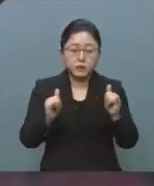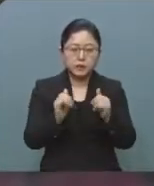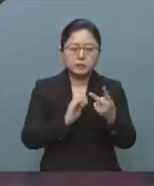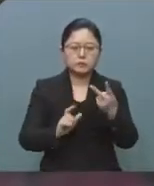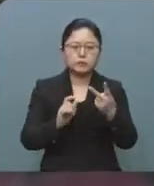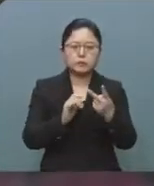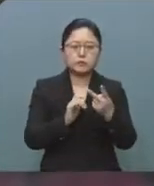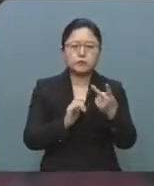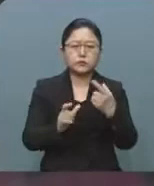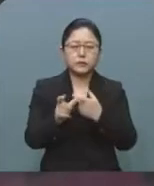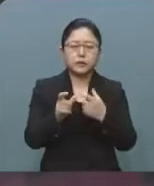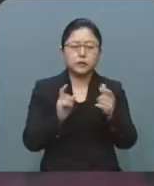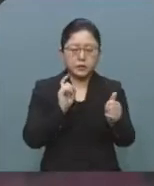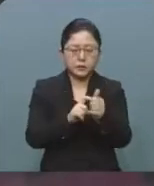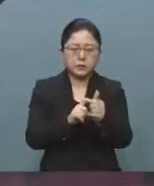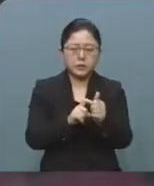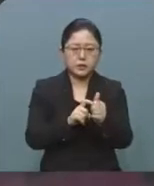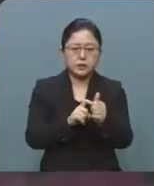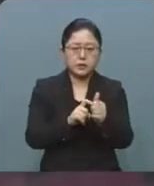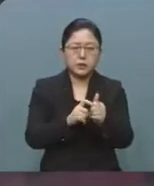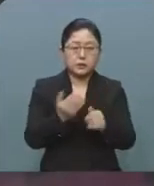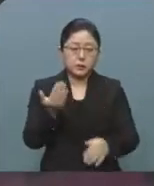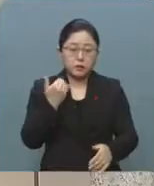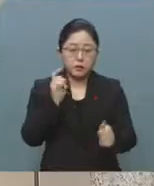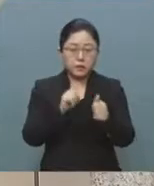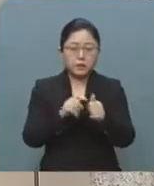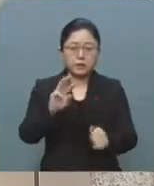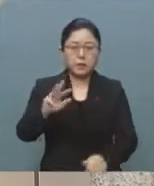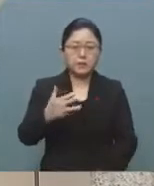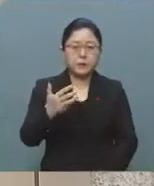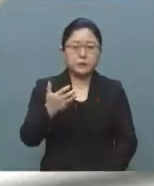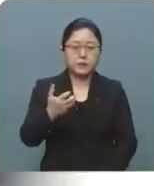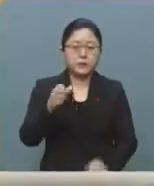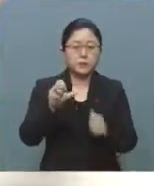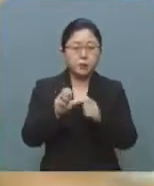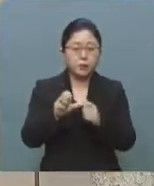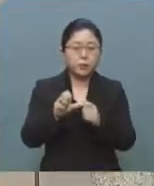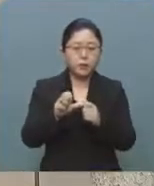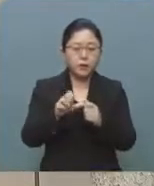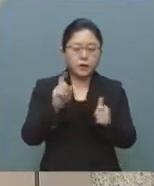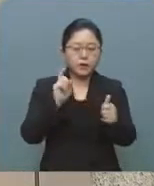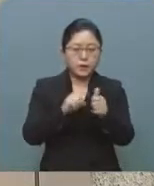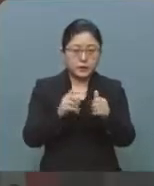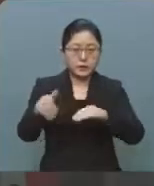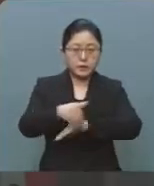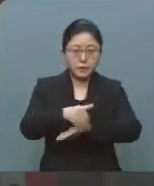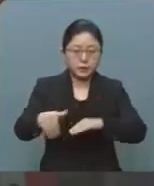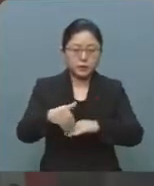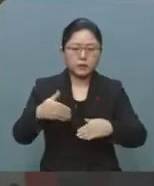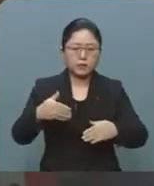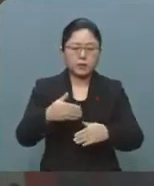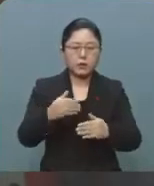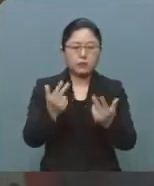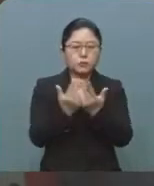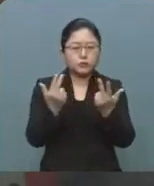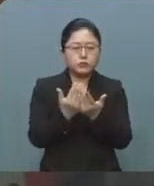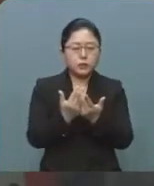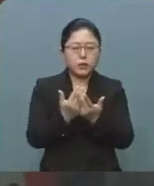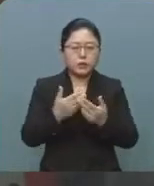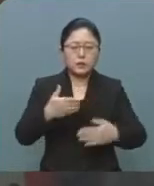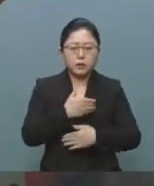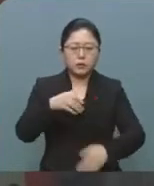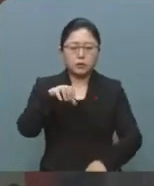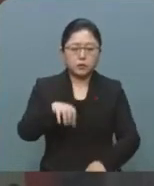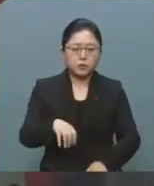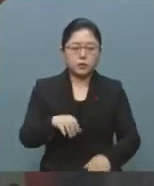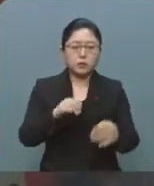추가 확진됐습니다. 앞서 확진된 요양보호사인 광주 885번째 확진자가 다녀간 광주 옥 대중사우나